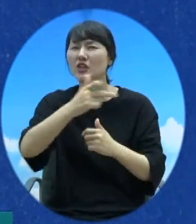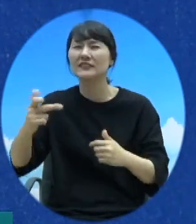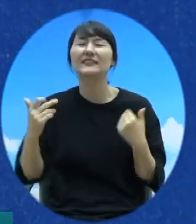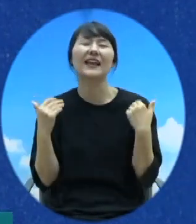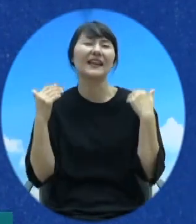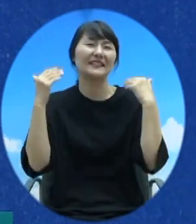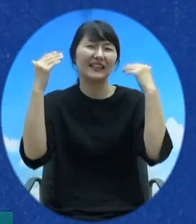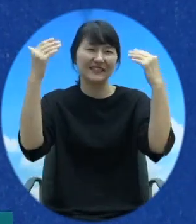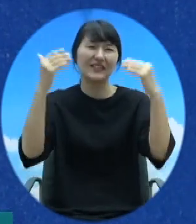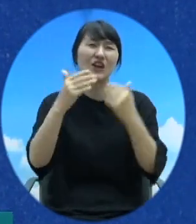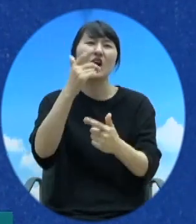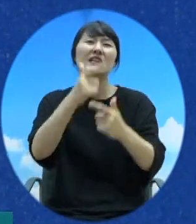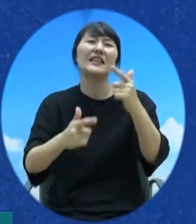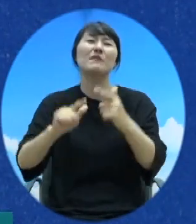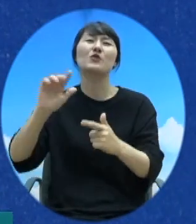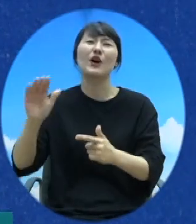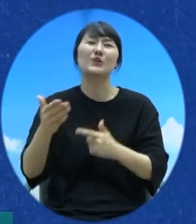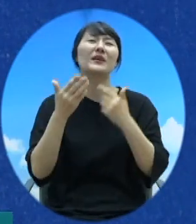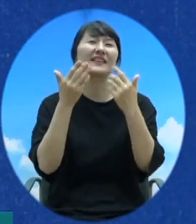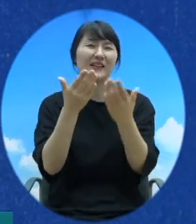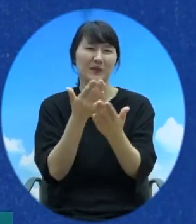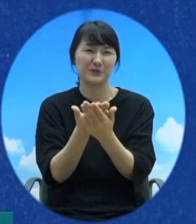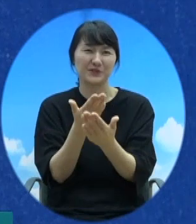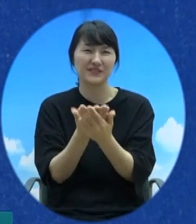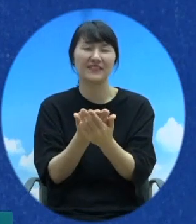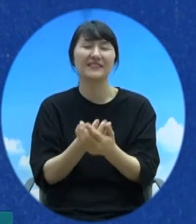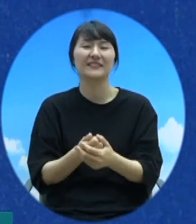자라서 나무가 되게 하옵소서.